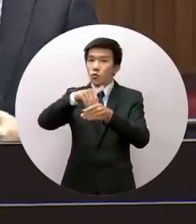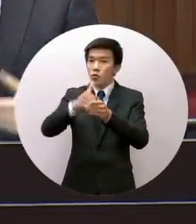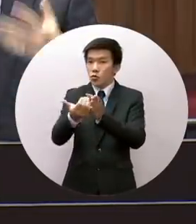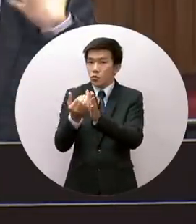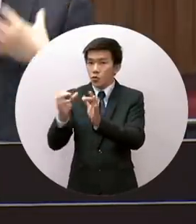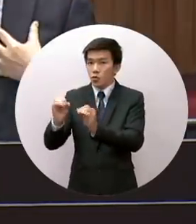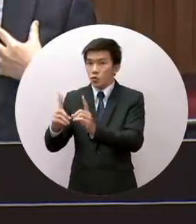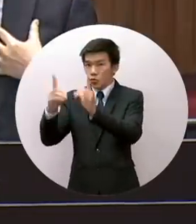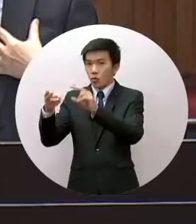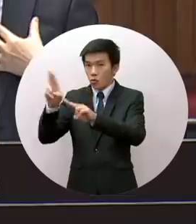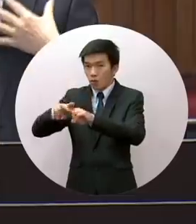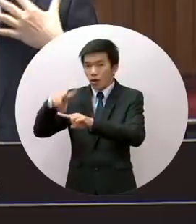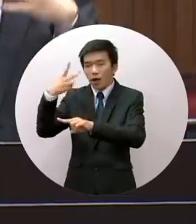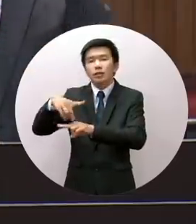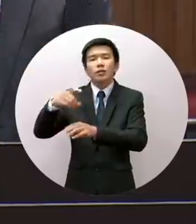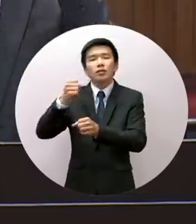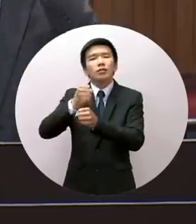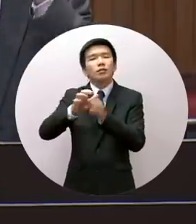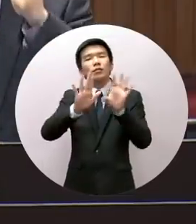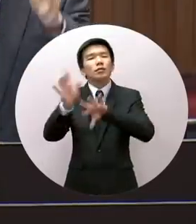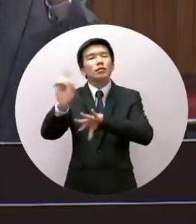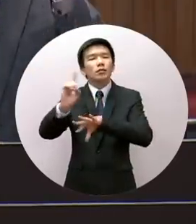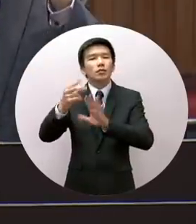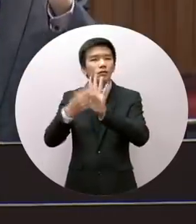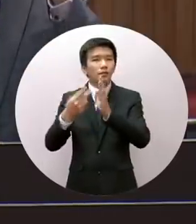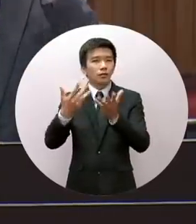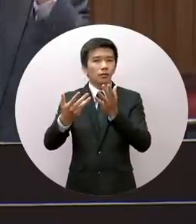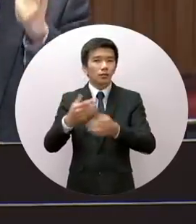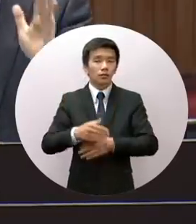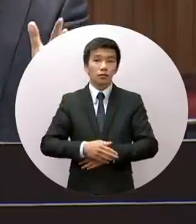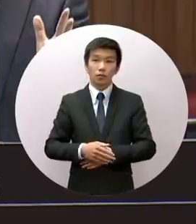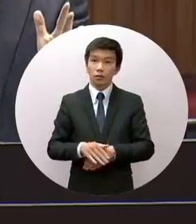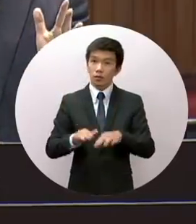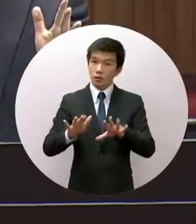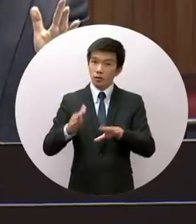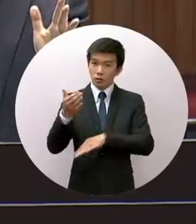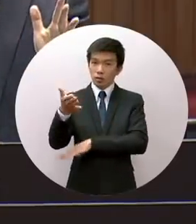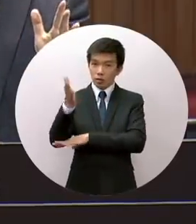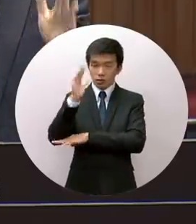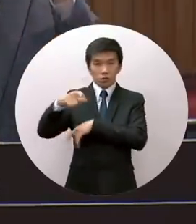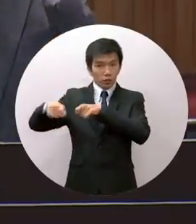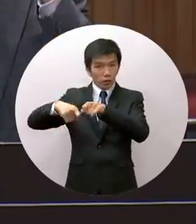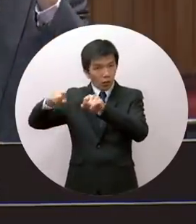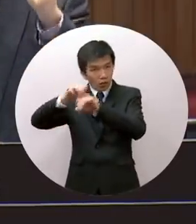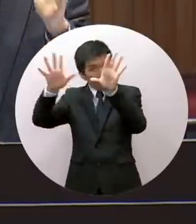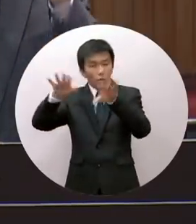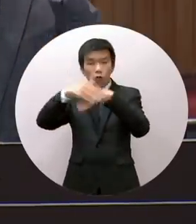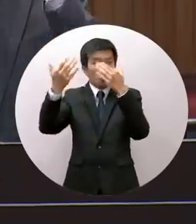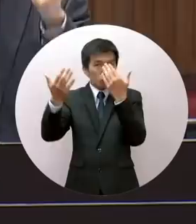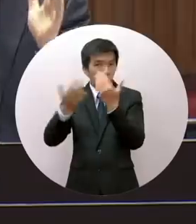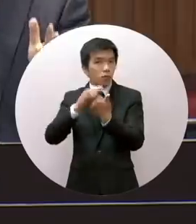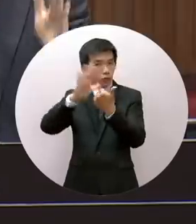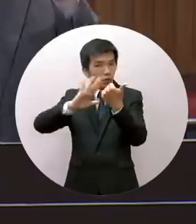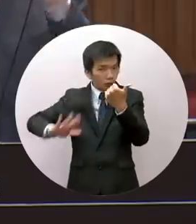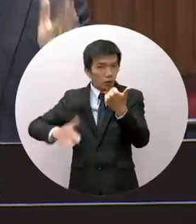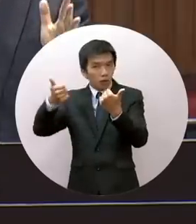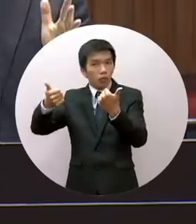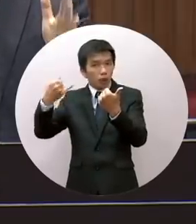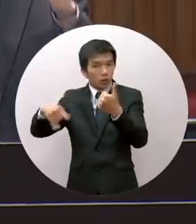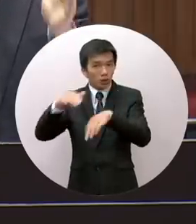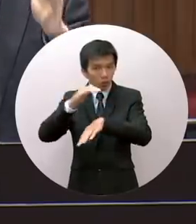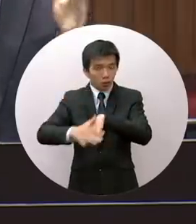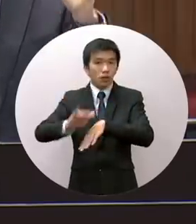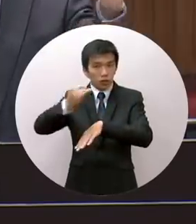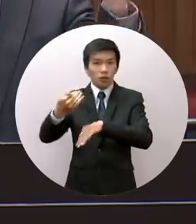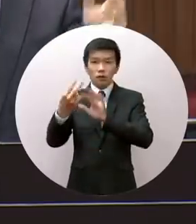么样？今天政府的任何一个政策都是有利有弊，要让所有的选民、让所有的民众了